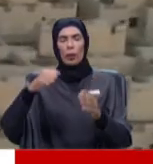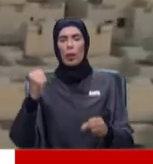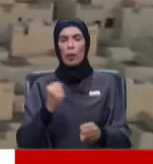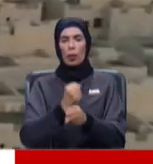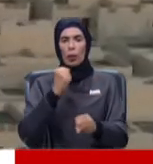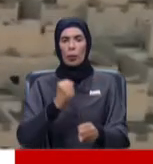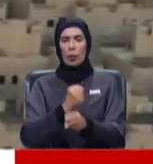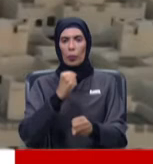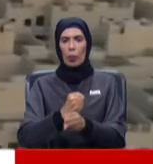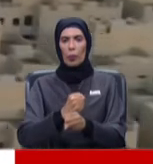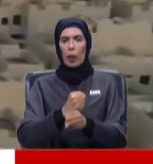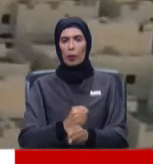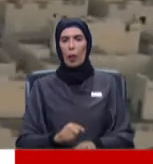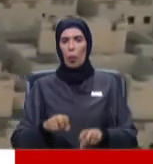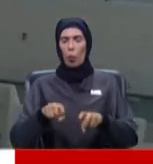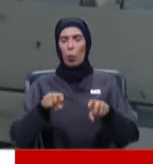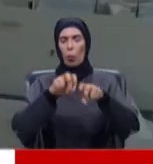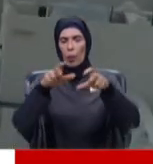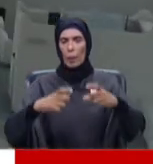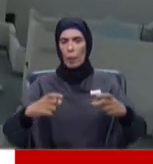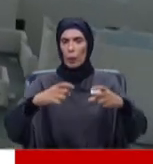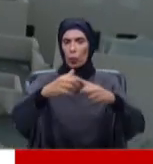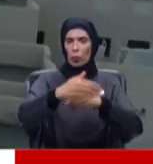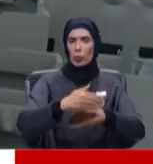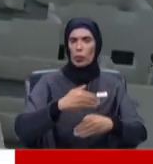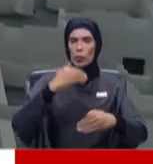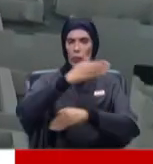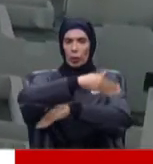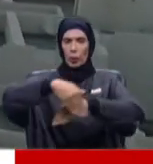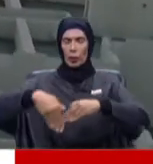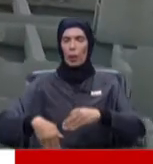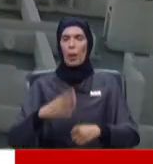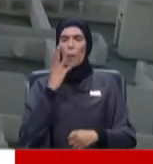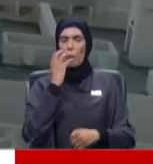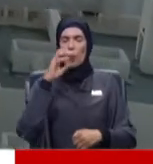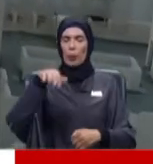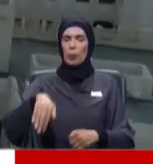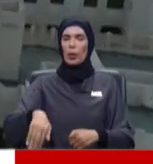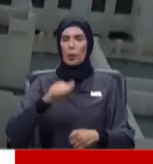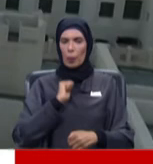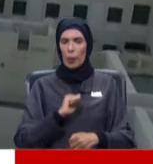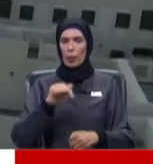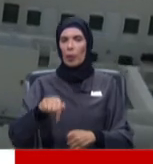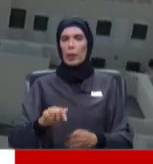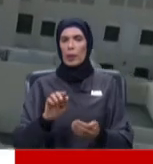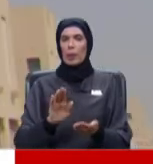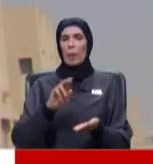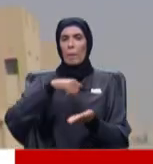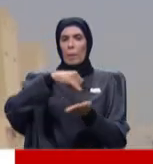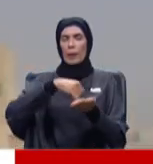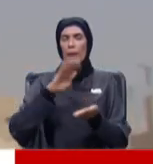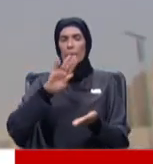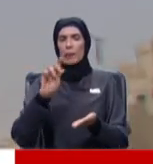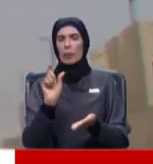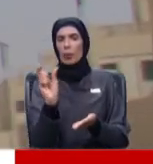على إنشاء بعض المجمعات السكنية المجاورة لحدود مدينة حمد، إلى جانب قدرة مدينة سلمان على استيعاب